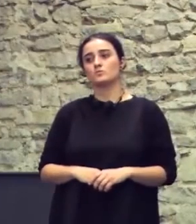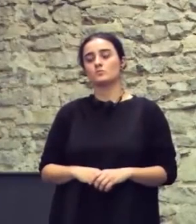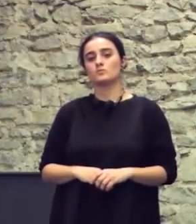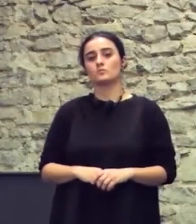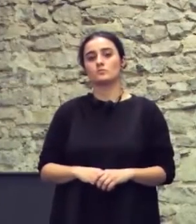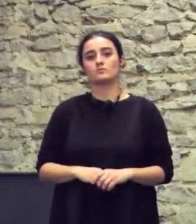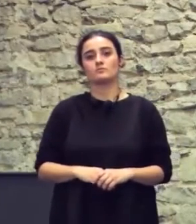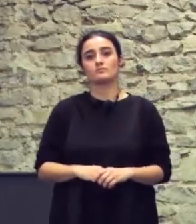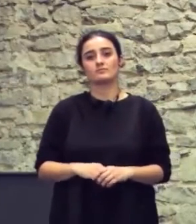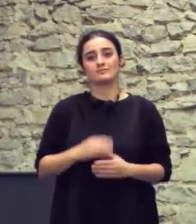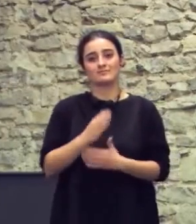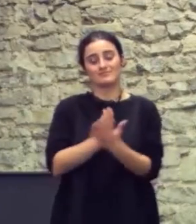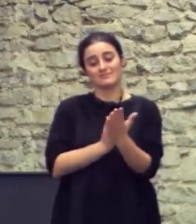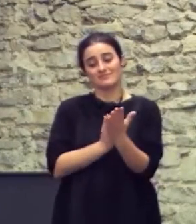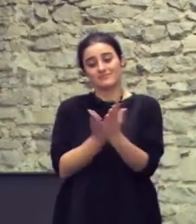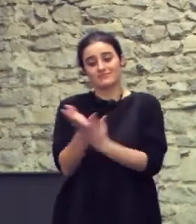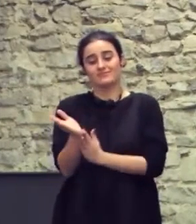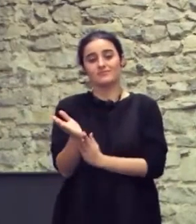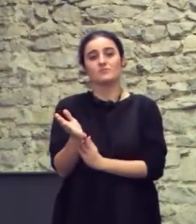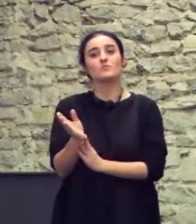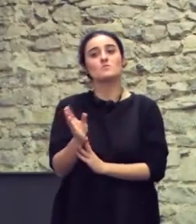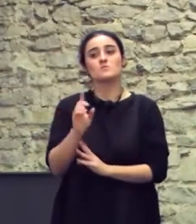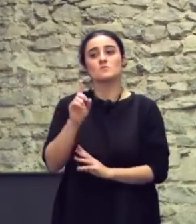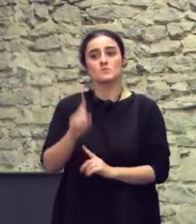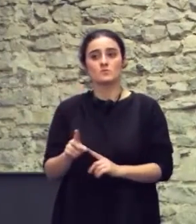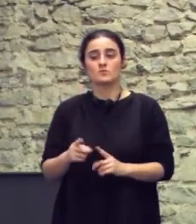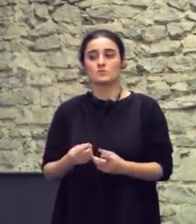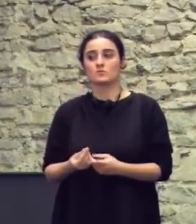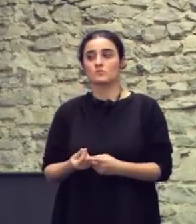Beste alde batetik hori.